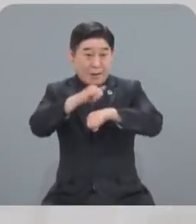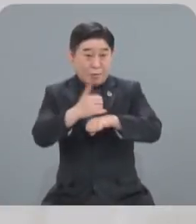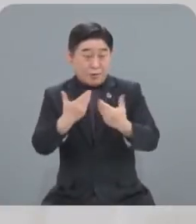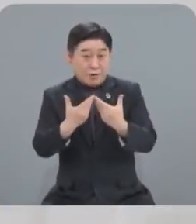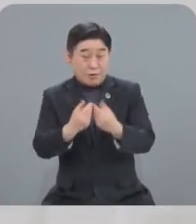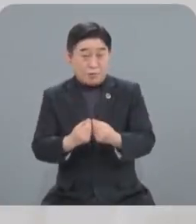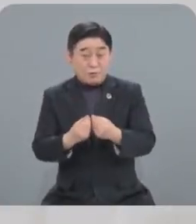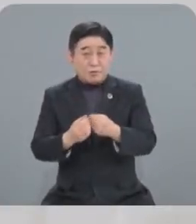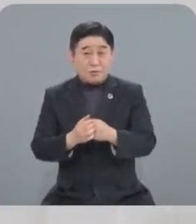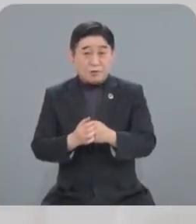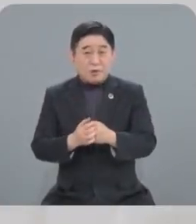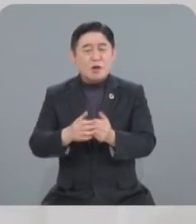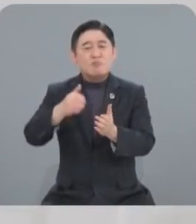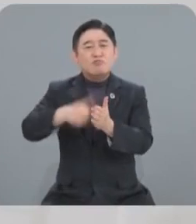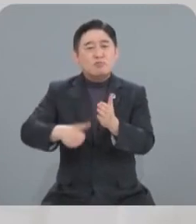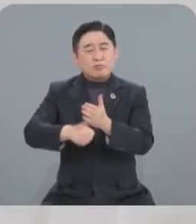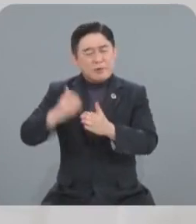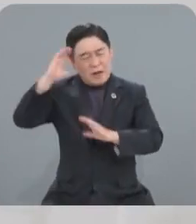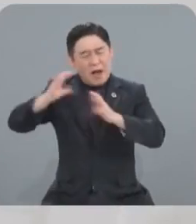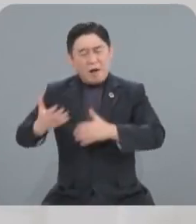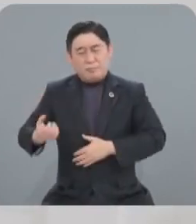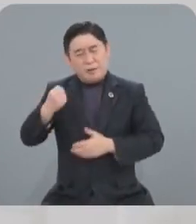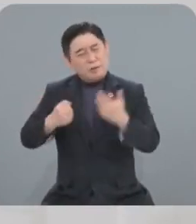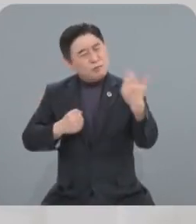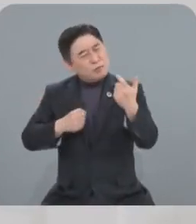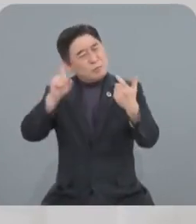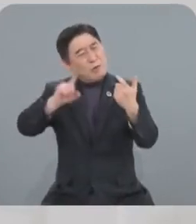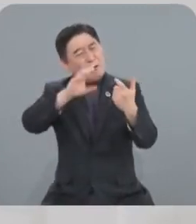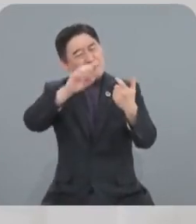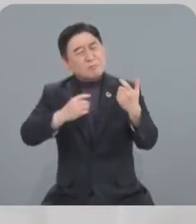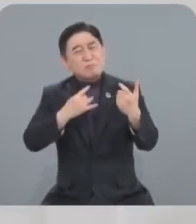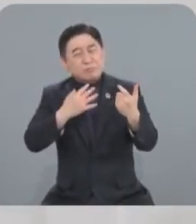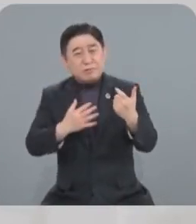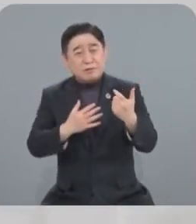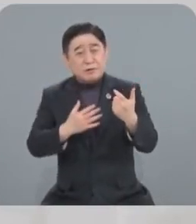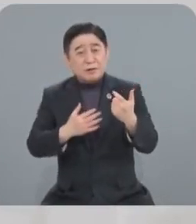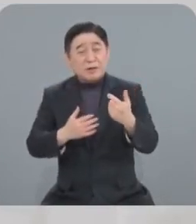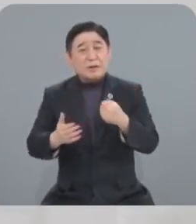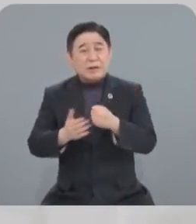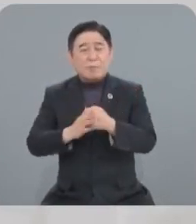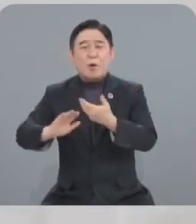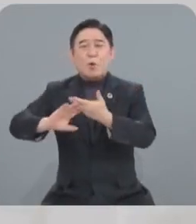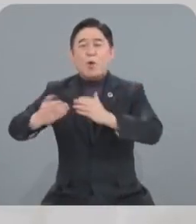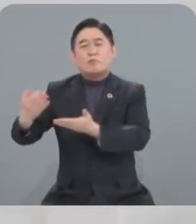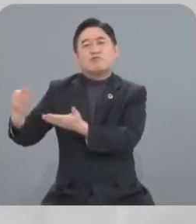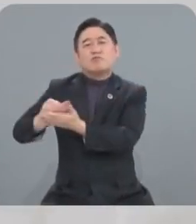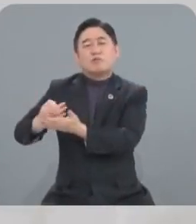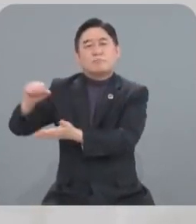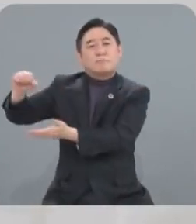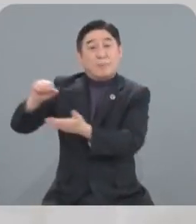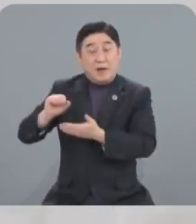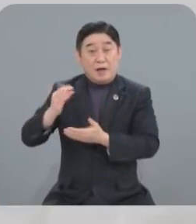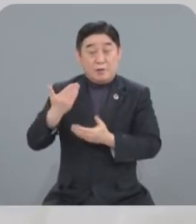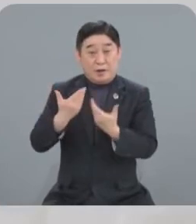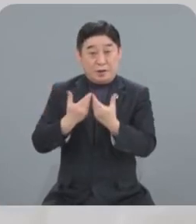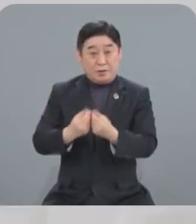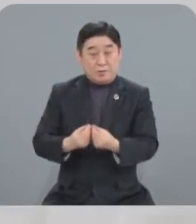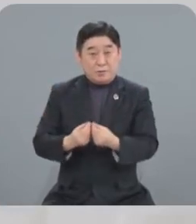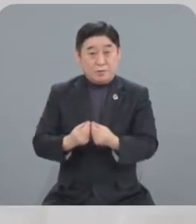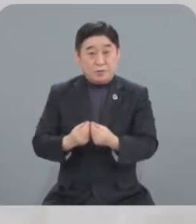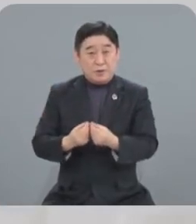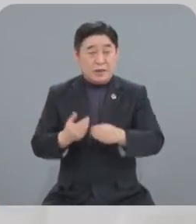경우 부품이 국산화가 60% 밖에 안돼서 부품을 수입 해야 합니다 그럴 경우